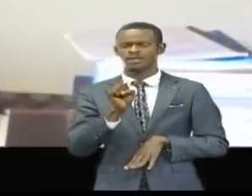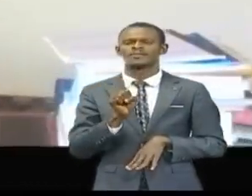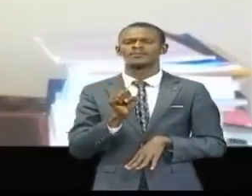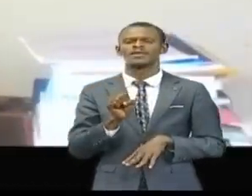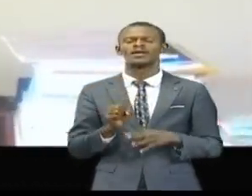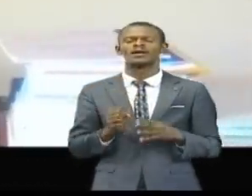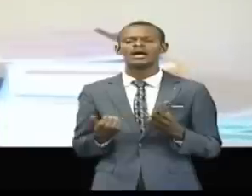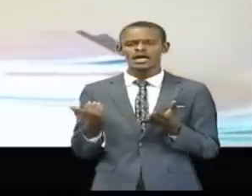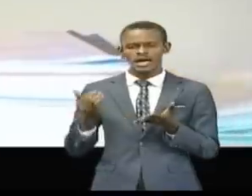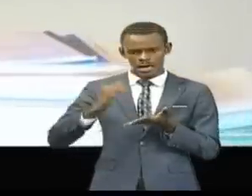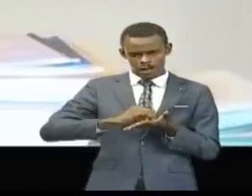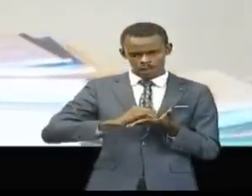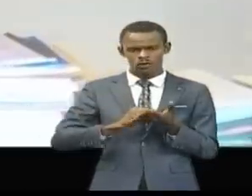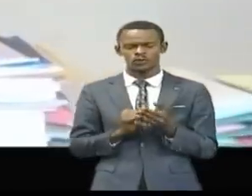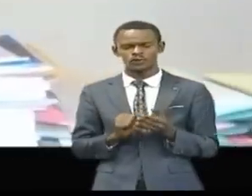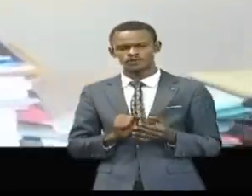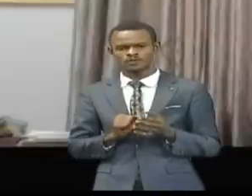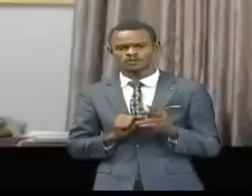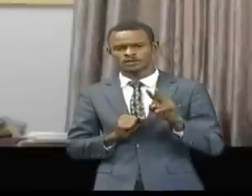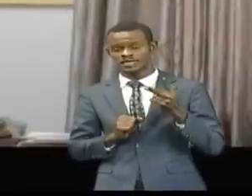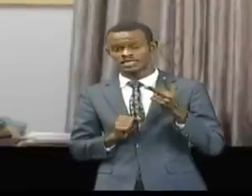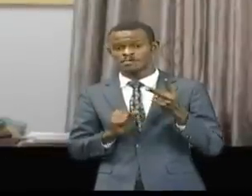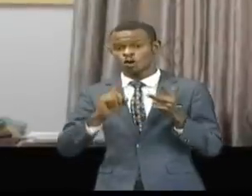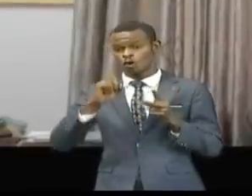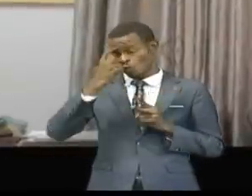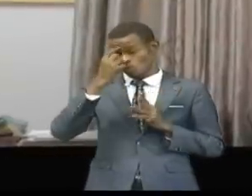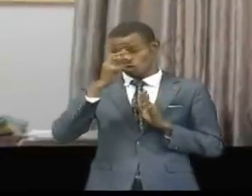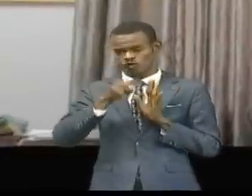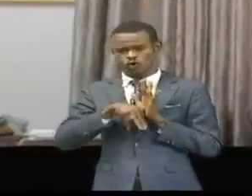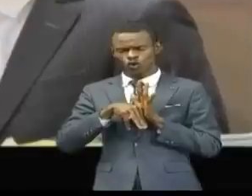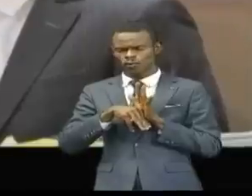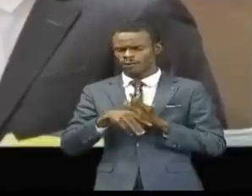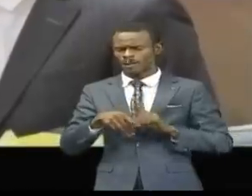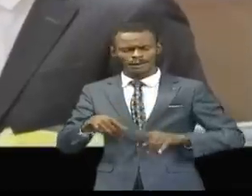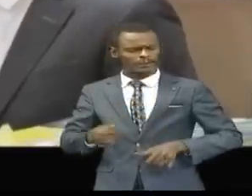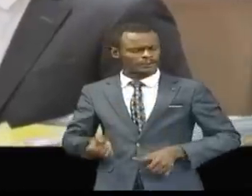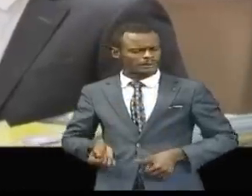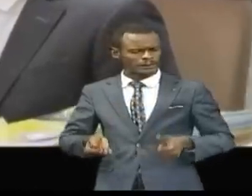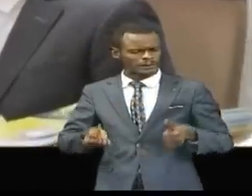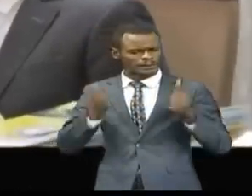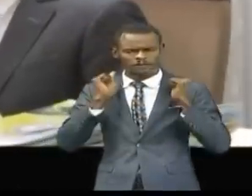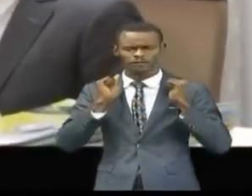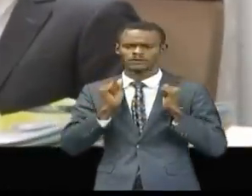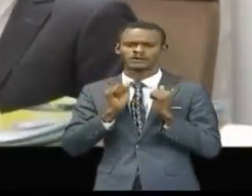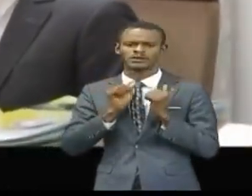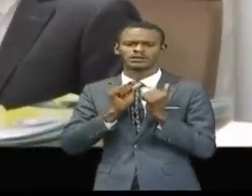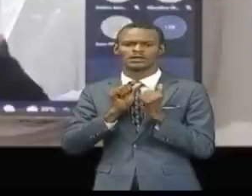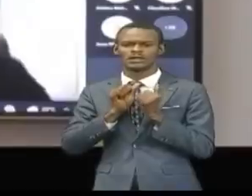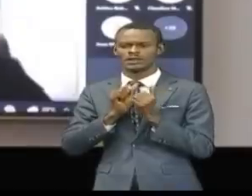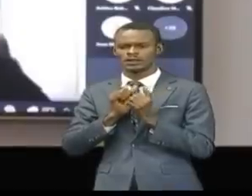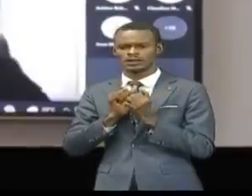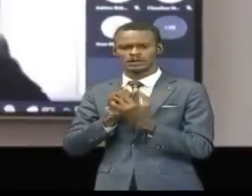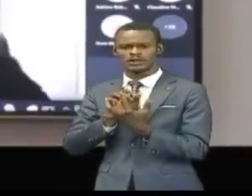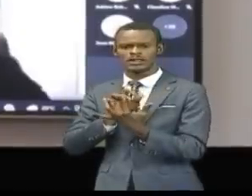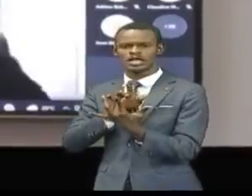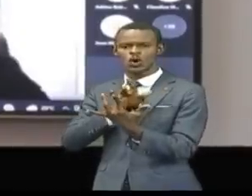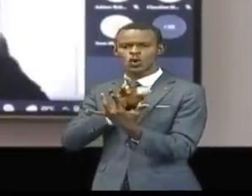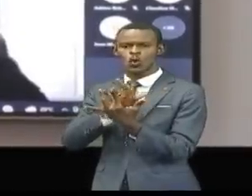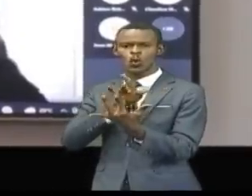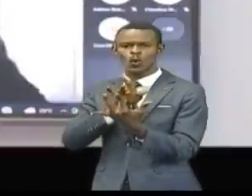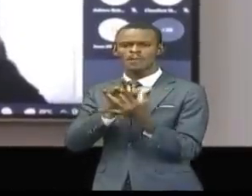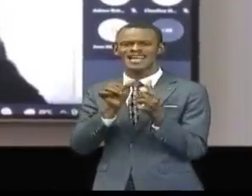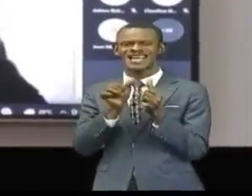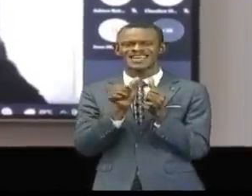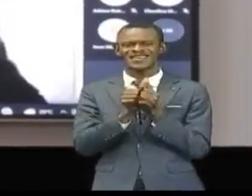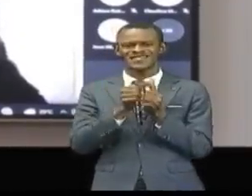refus catégorique de négocier avec les terroristes du M23 tel que souhaité par